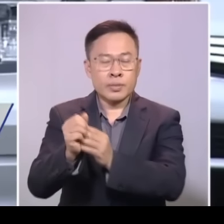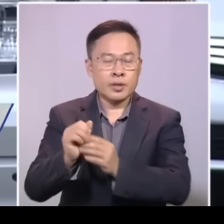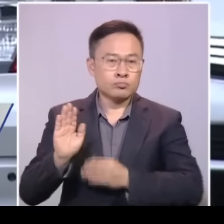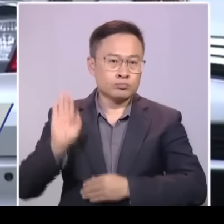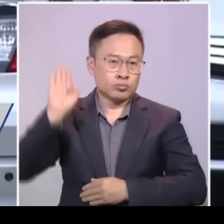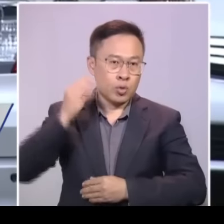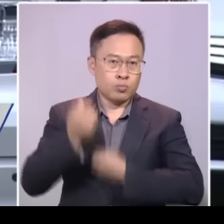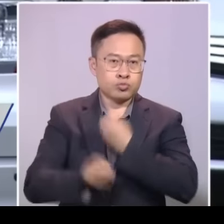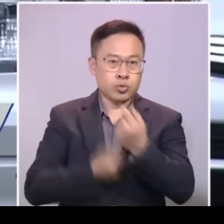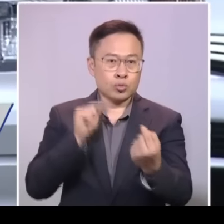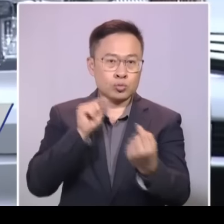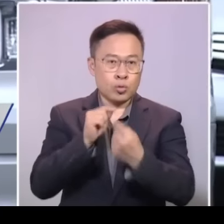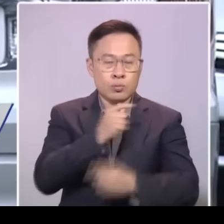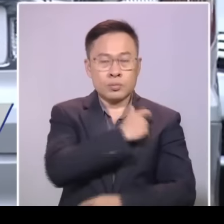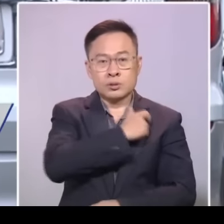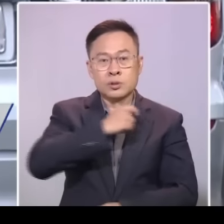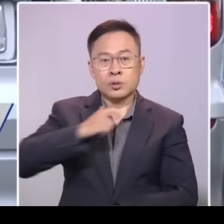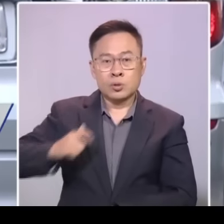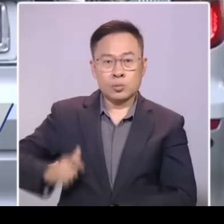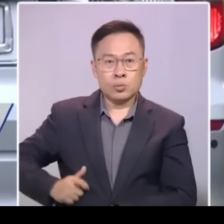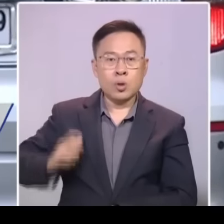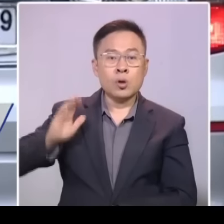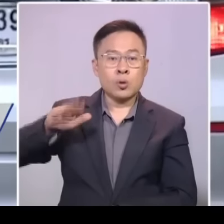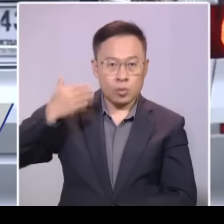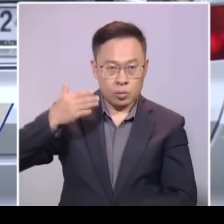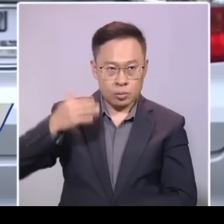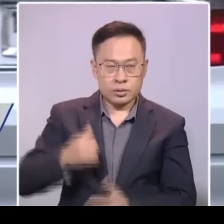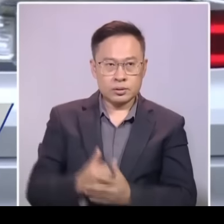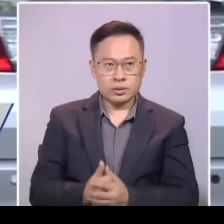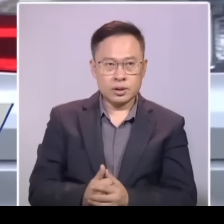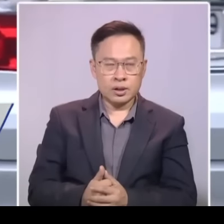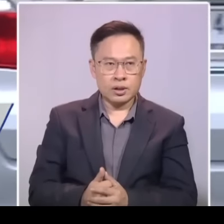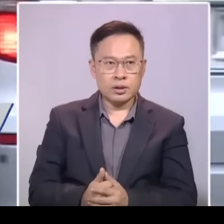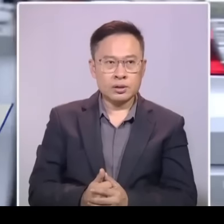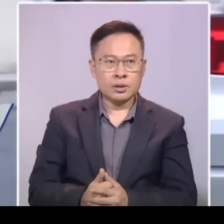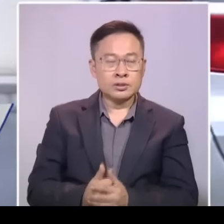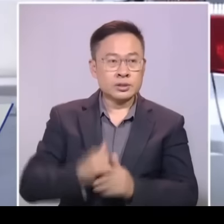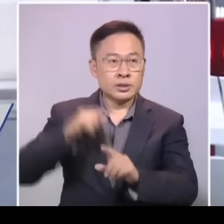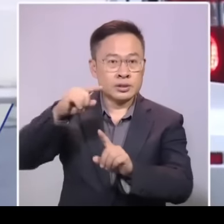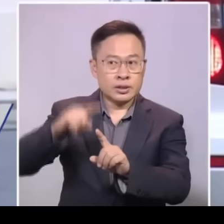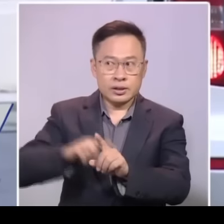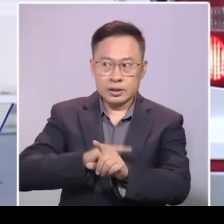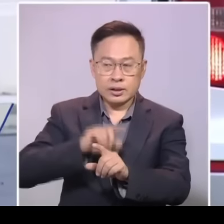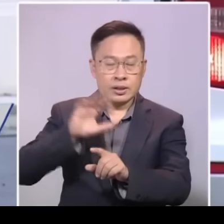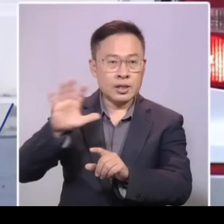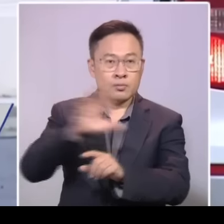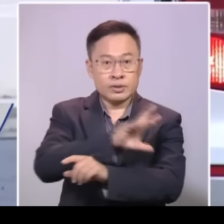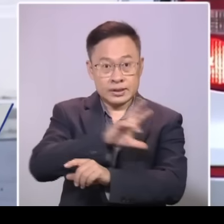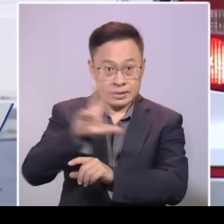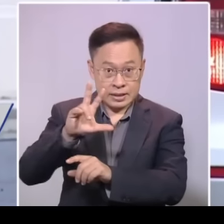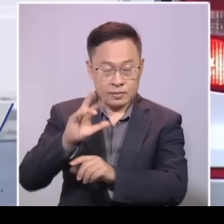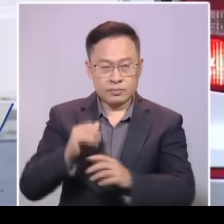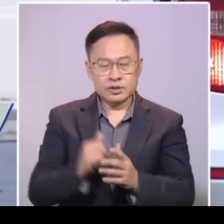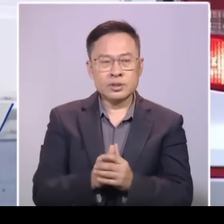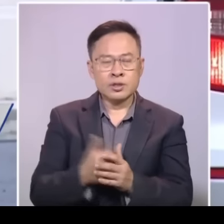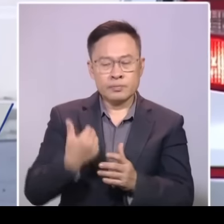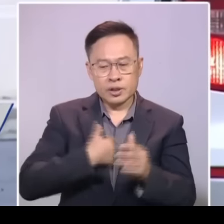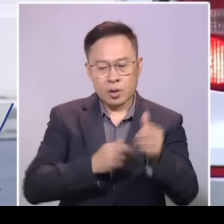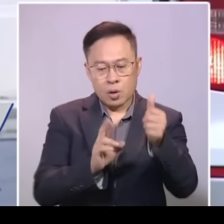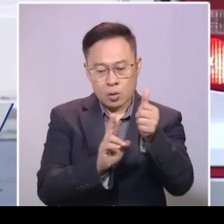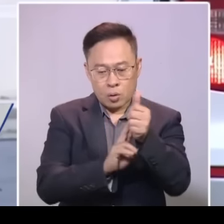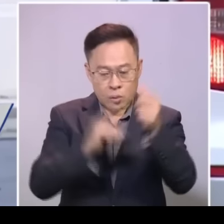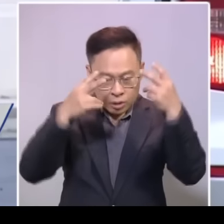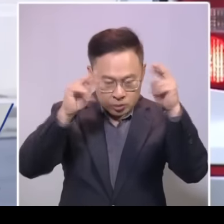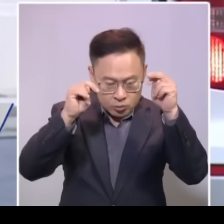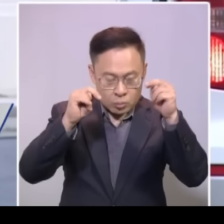ที่ในวันพรุ่งนี้นะคะก็คือ3พฤษภาคมมีทั้งนายพิชัยชุนหะวัชิระรองนายกรัฐมนตรีและรัฐมนตรี